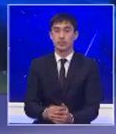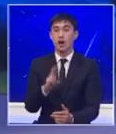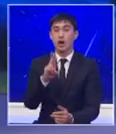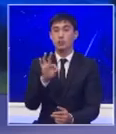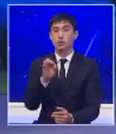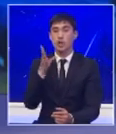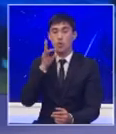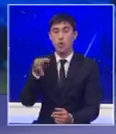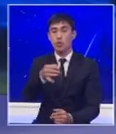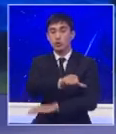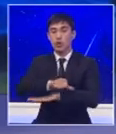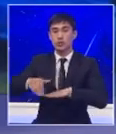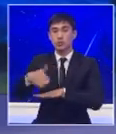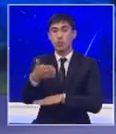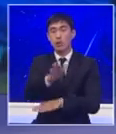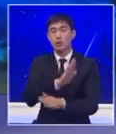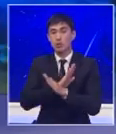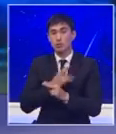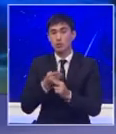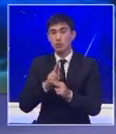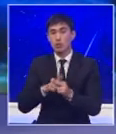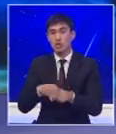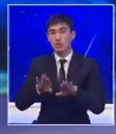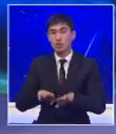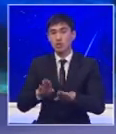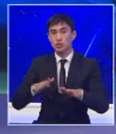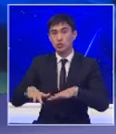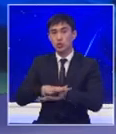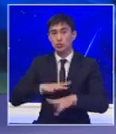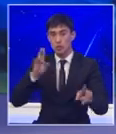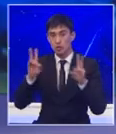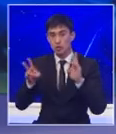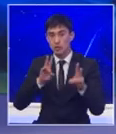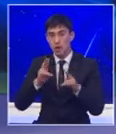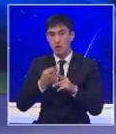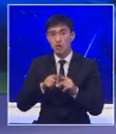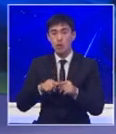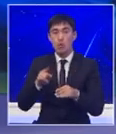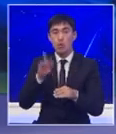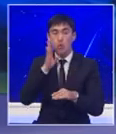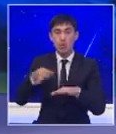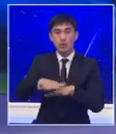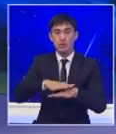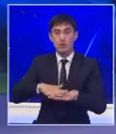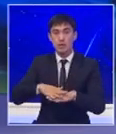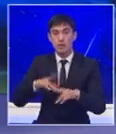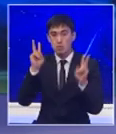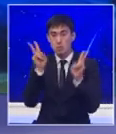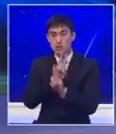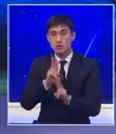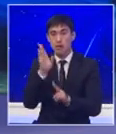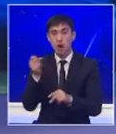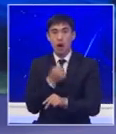Қапшағай көлінің жағасында балықтар ғырылып жатыр. Бұл туралы жергілікті тұрғындар дабыл қаққан. Алдымен көл бетінде белгісіз ақ көбіктер пайда